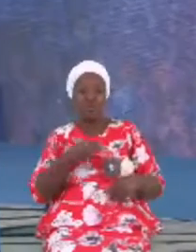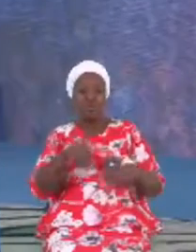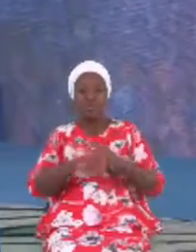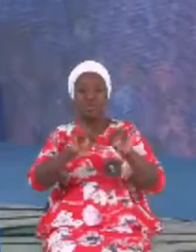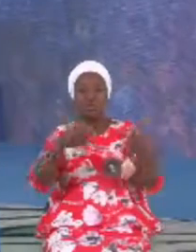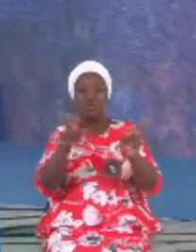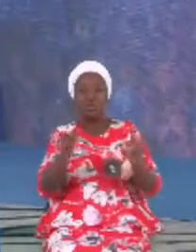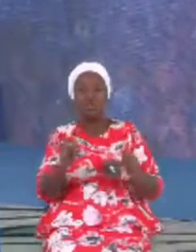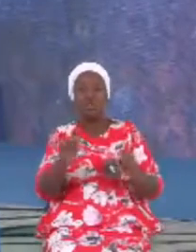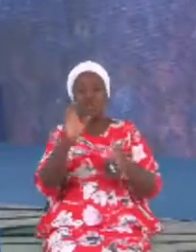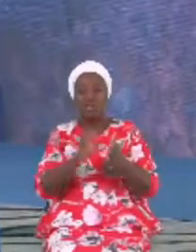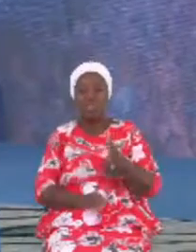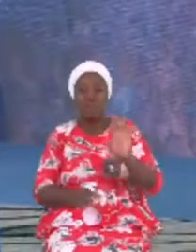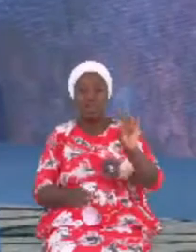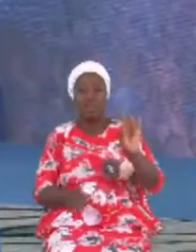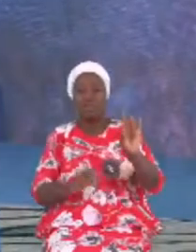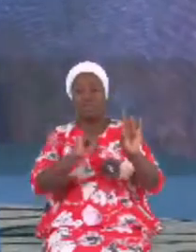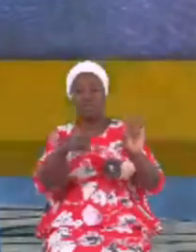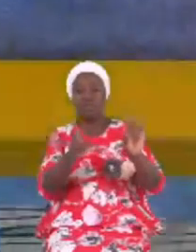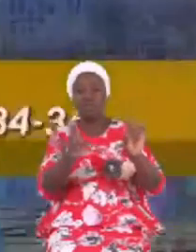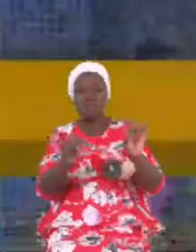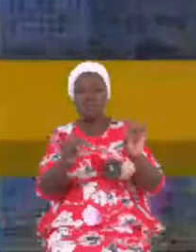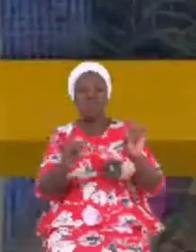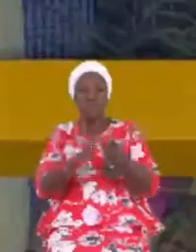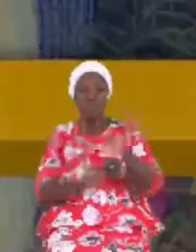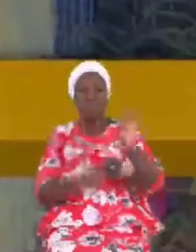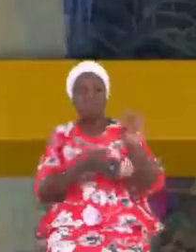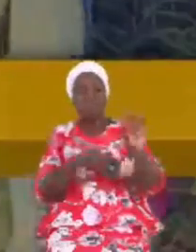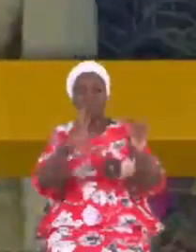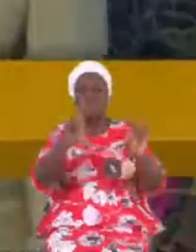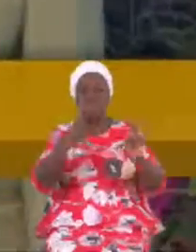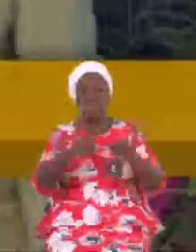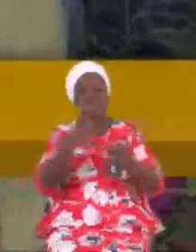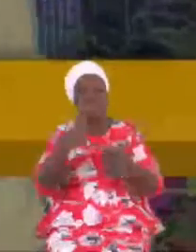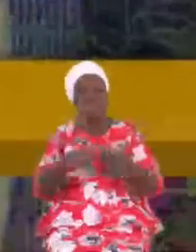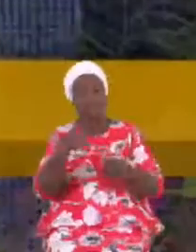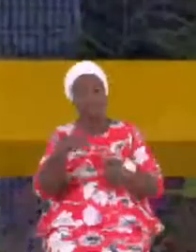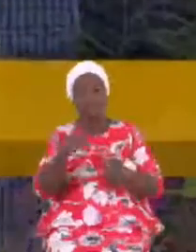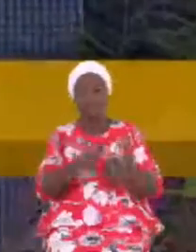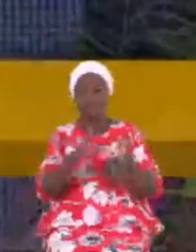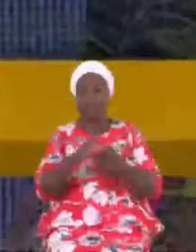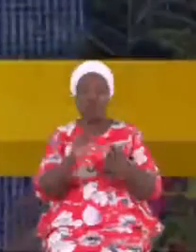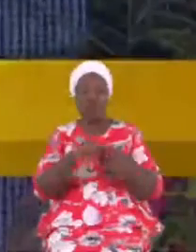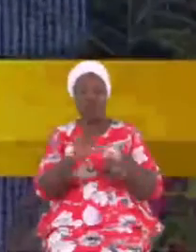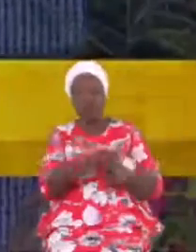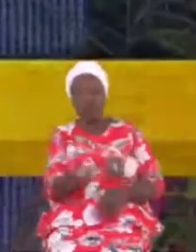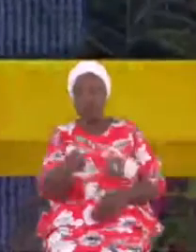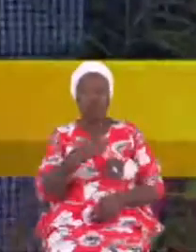Jean, chapitre 8, verset 31. Jean 8, 31.